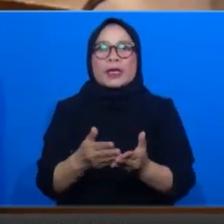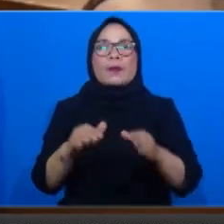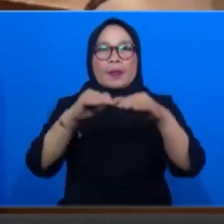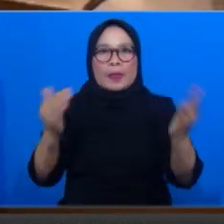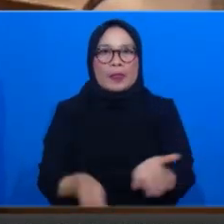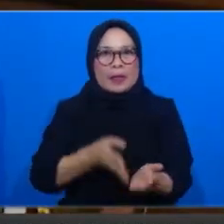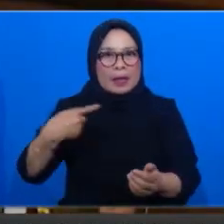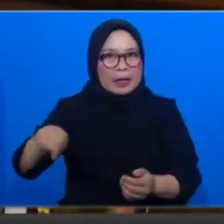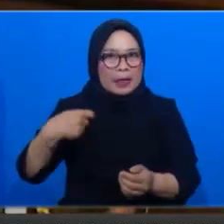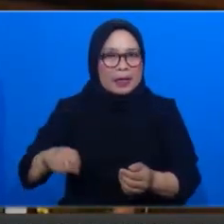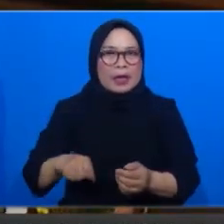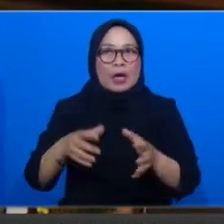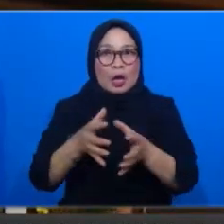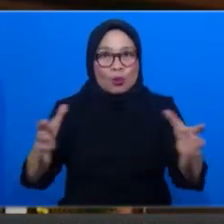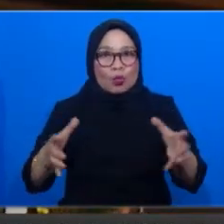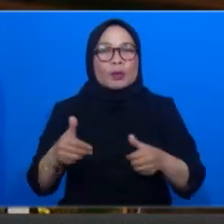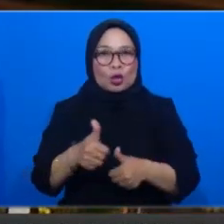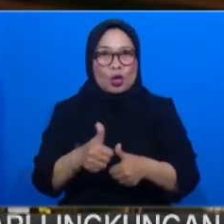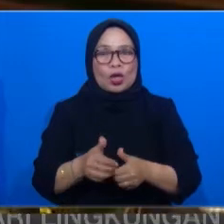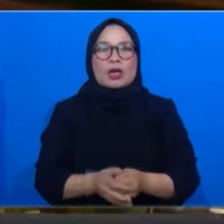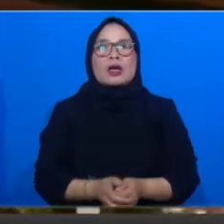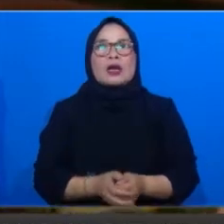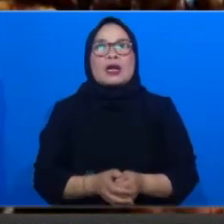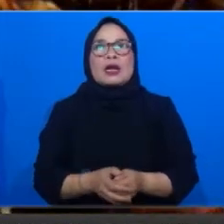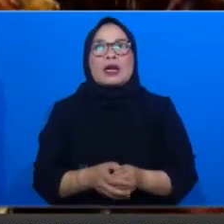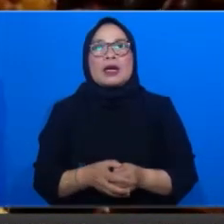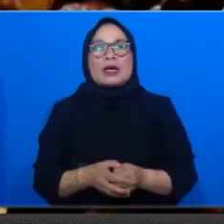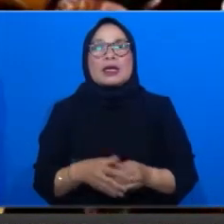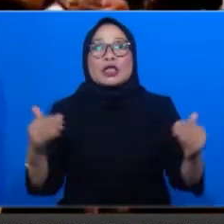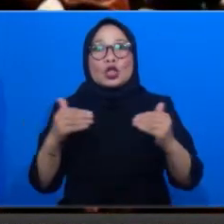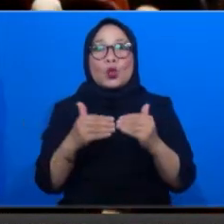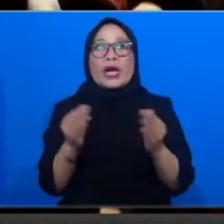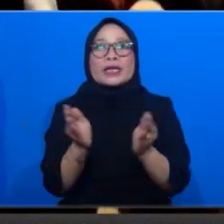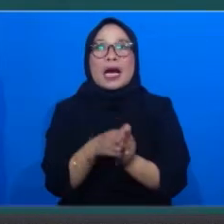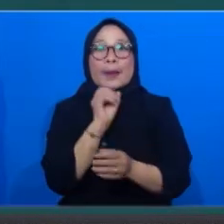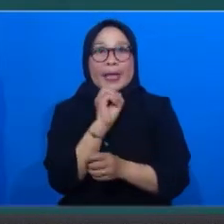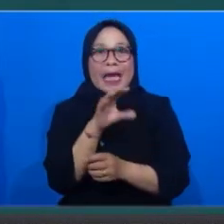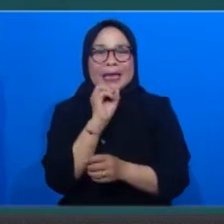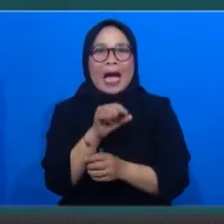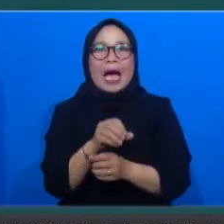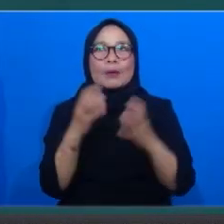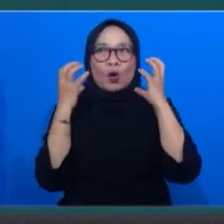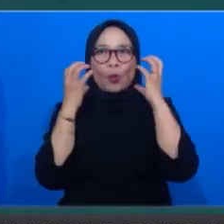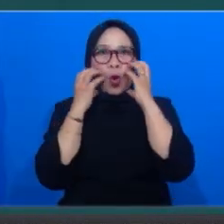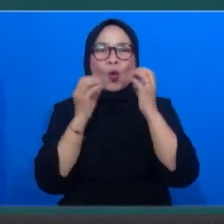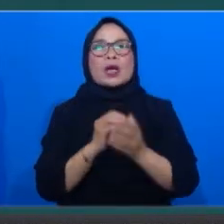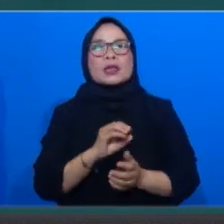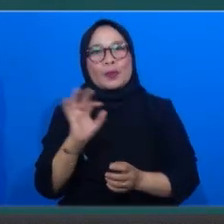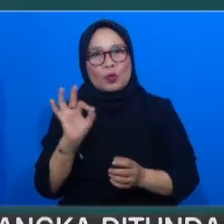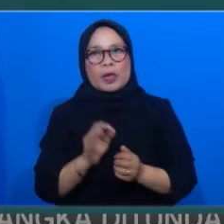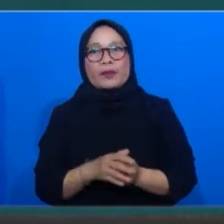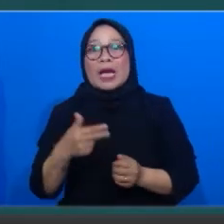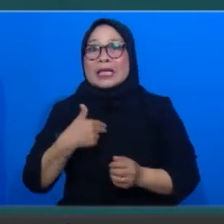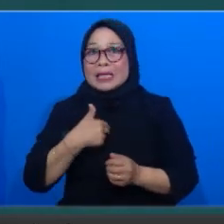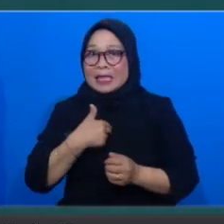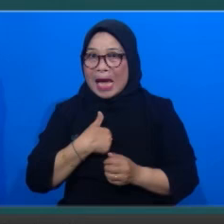gemuk benar-benar akan terjadi. Hal ini sejalan dengan pernyataan Prabowo sebelumnya. Karena saya ingin membentuk